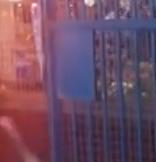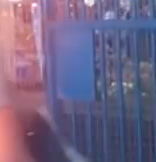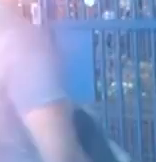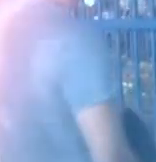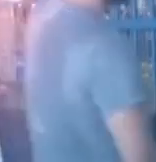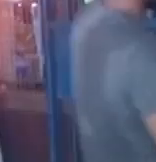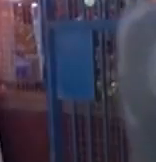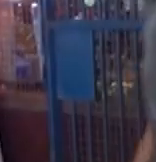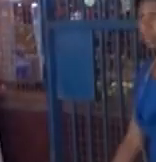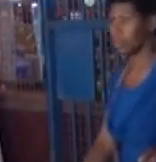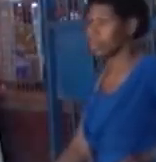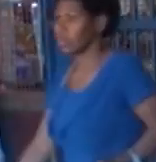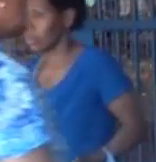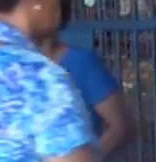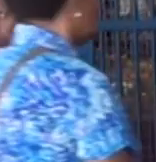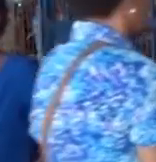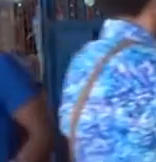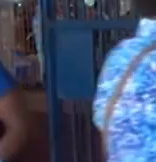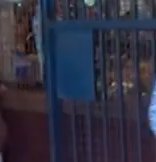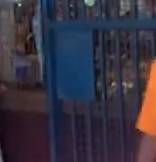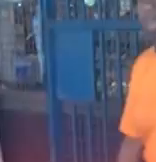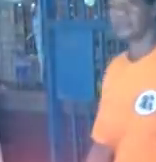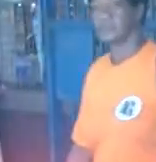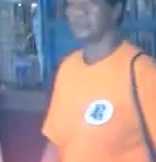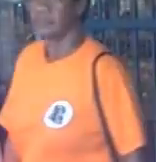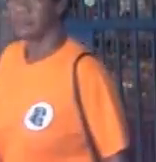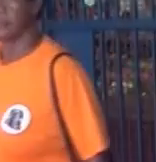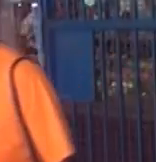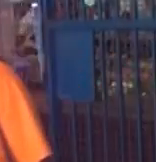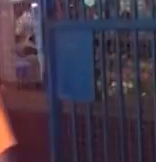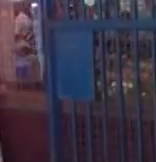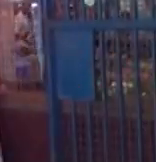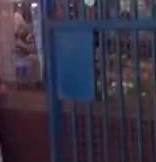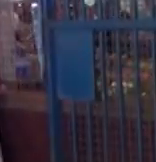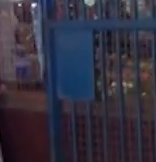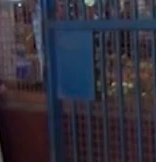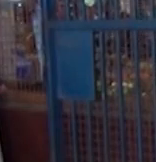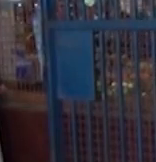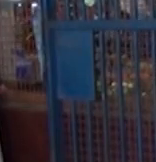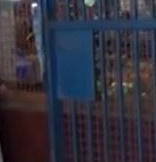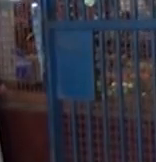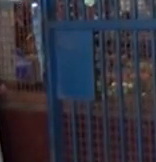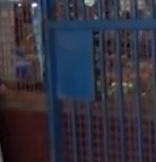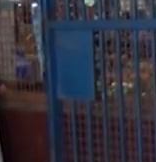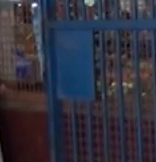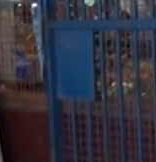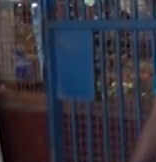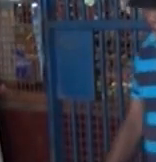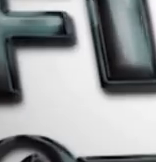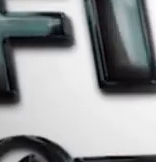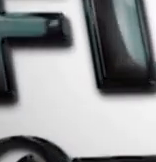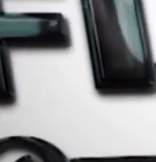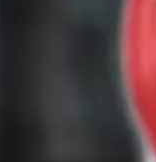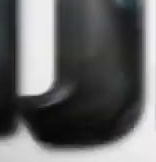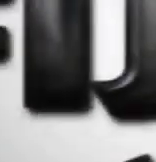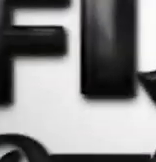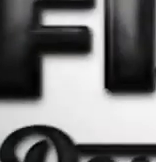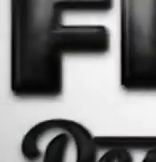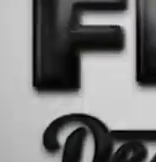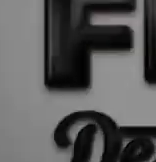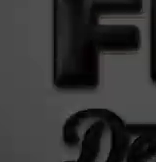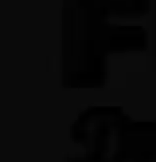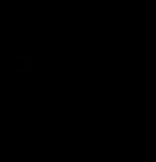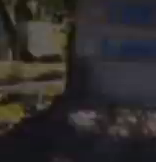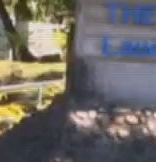कुमार स्वामी नायक गोंगो लुगु लटोका रेडियो फीजी 2 में पुराना गाना लगे हमें बहुत अच्छा लगे। रेडियो फीजी